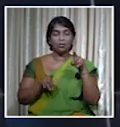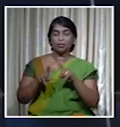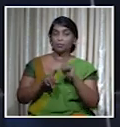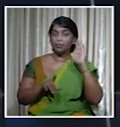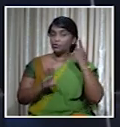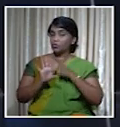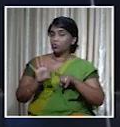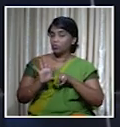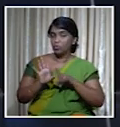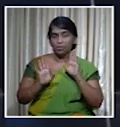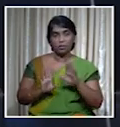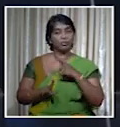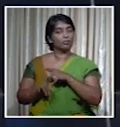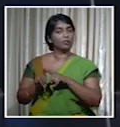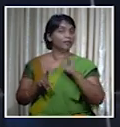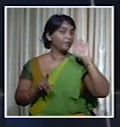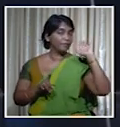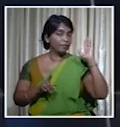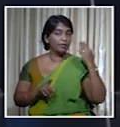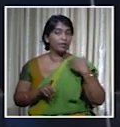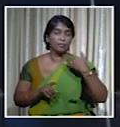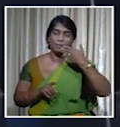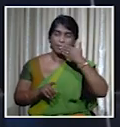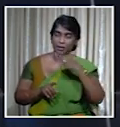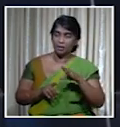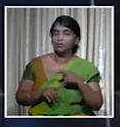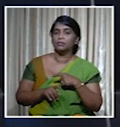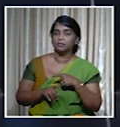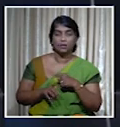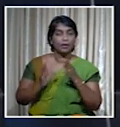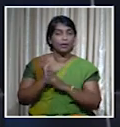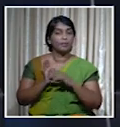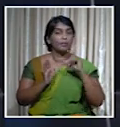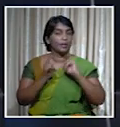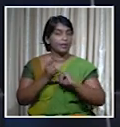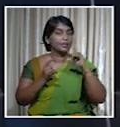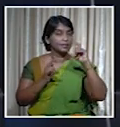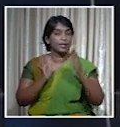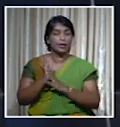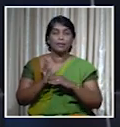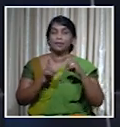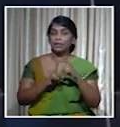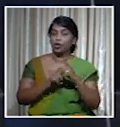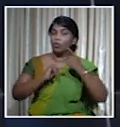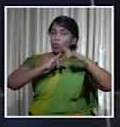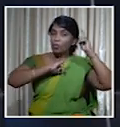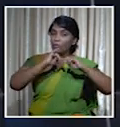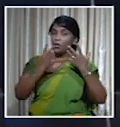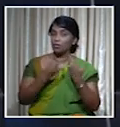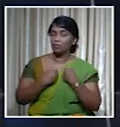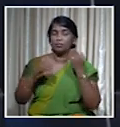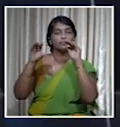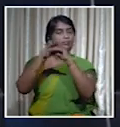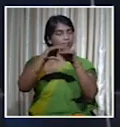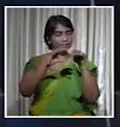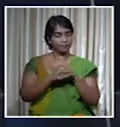විශේෂ පුහුණුවක් තියෙන, ඒ සඳහා විශේෂ හැකියාවක් තියෙන MSc MD උපාධි ලබාගත් අයව එතෙන්ට පත්